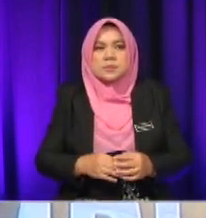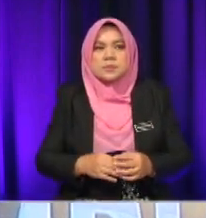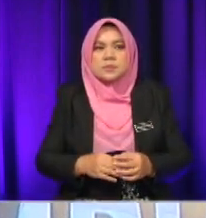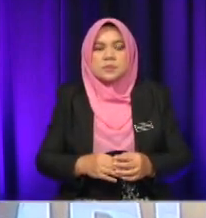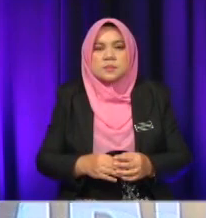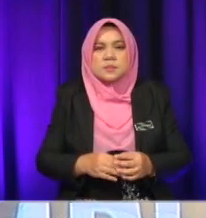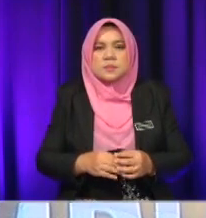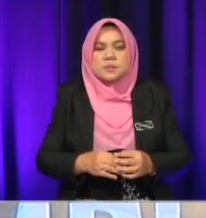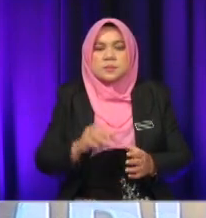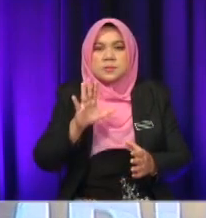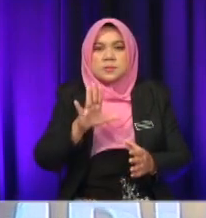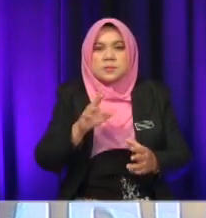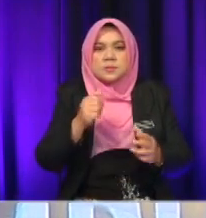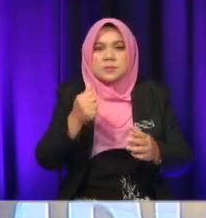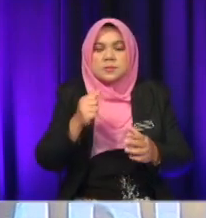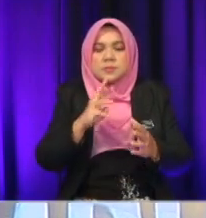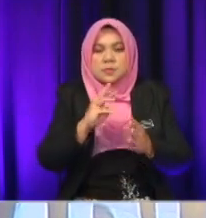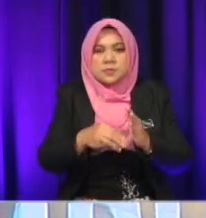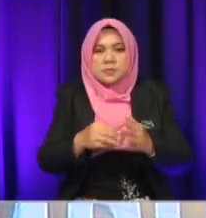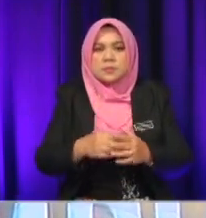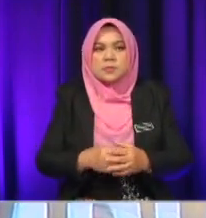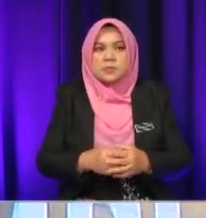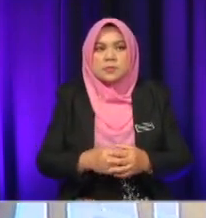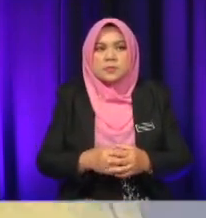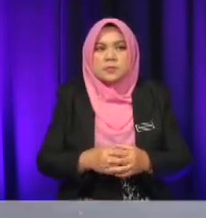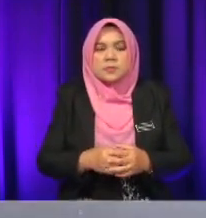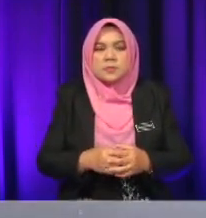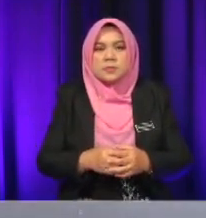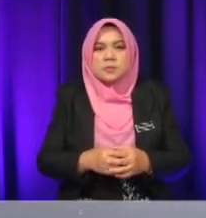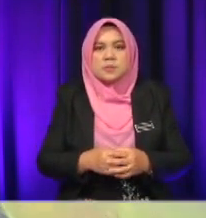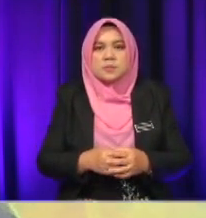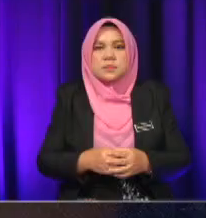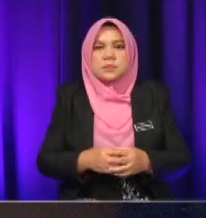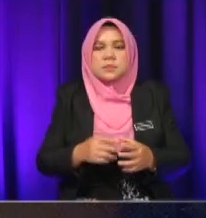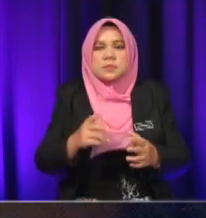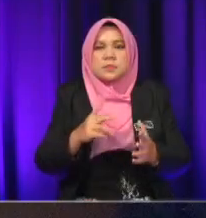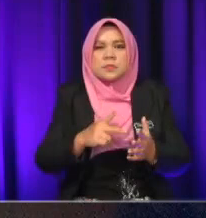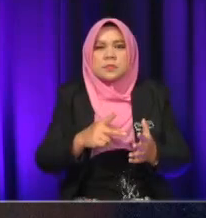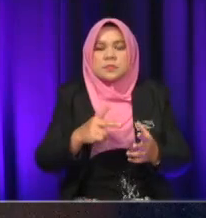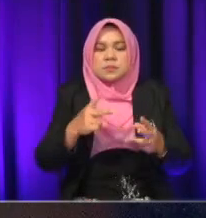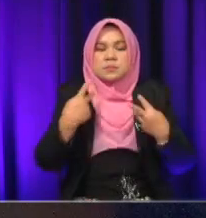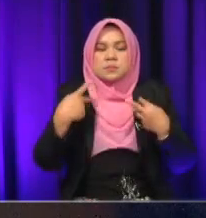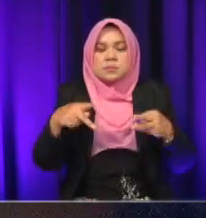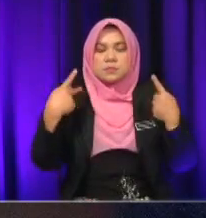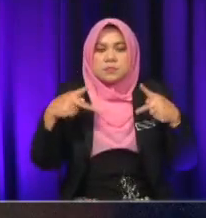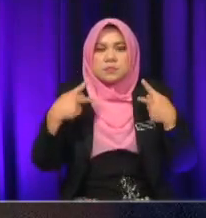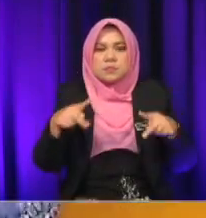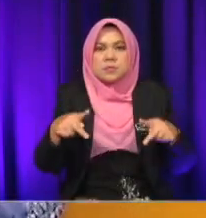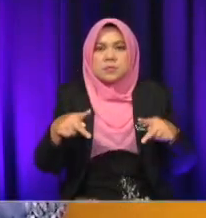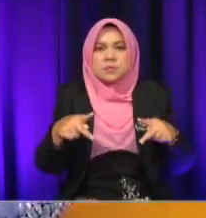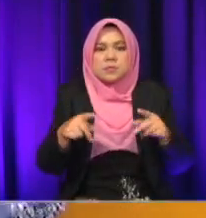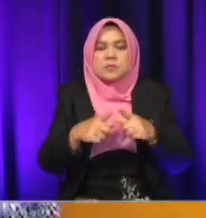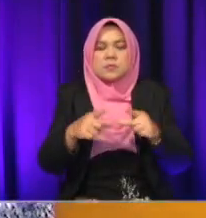macam 5-10 minit kadang-kadang satu permukaan muka surat tu cikgu. Kadang-kadang kita pergi ke pasar raya, dia gunakan